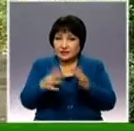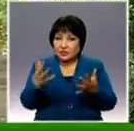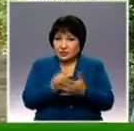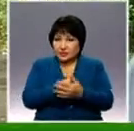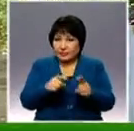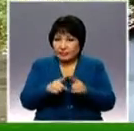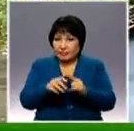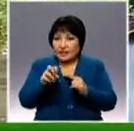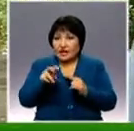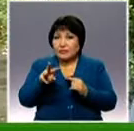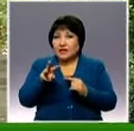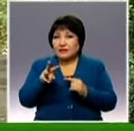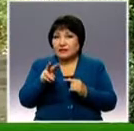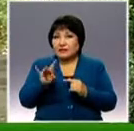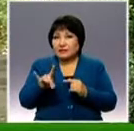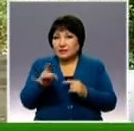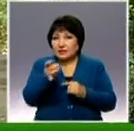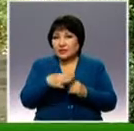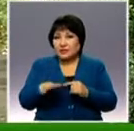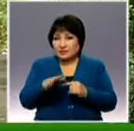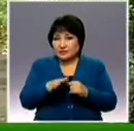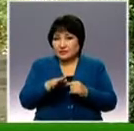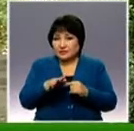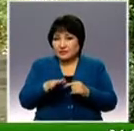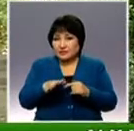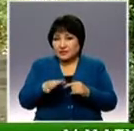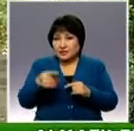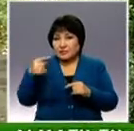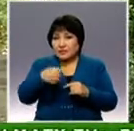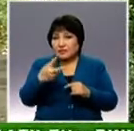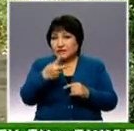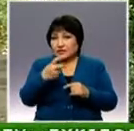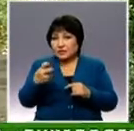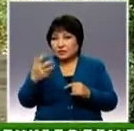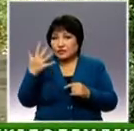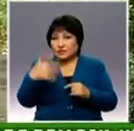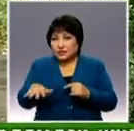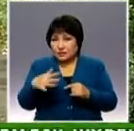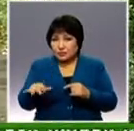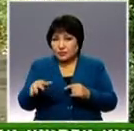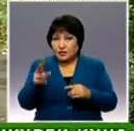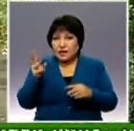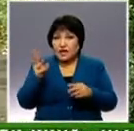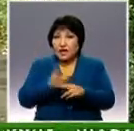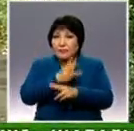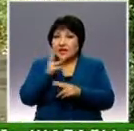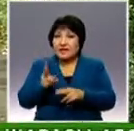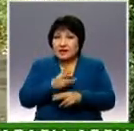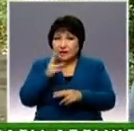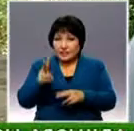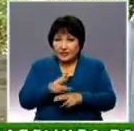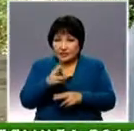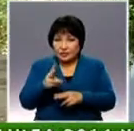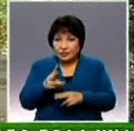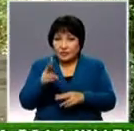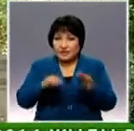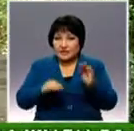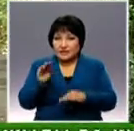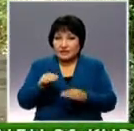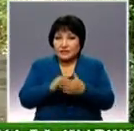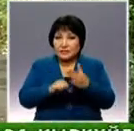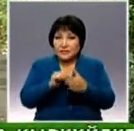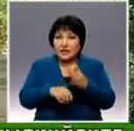ауданында 135 аулада 1250 бейне камерасы орналасқан. Себебі